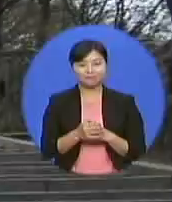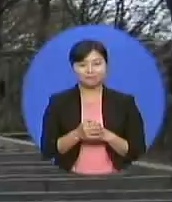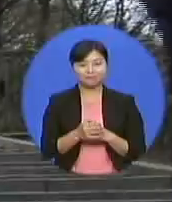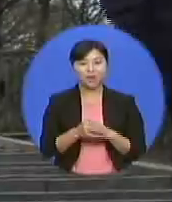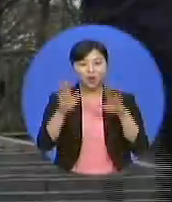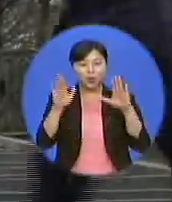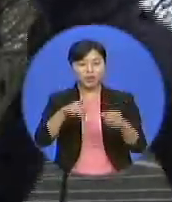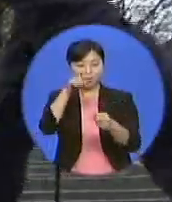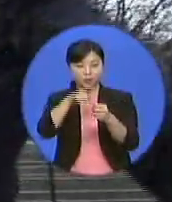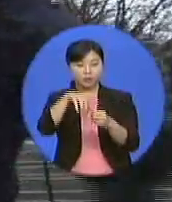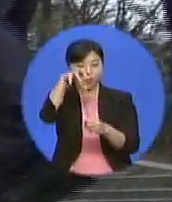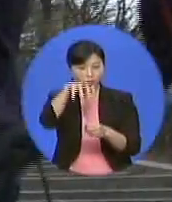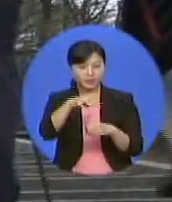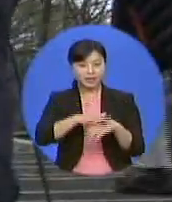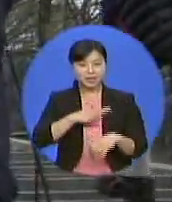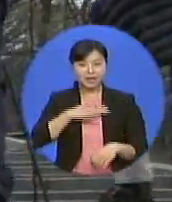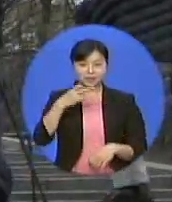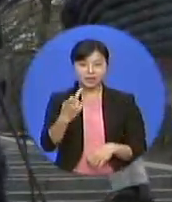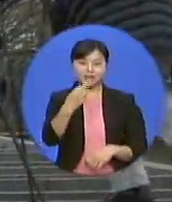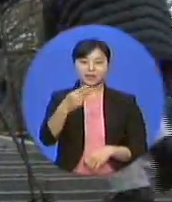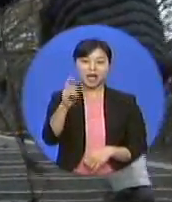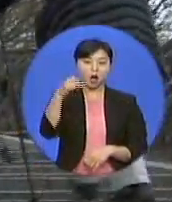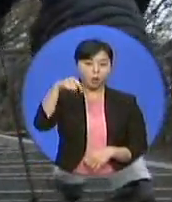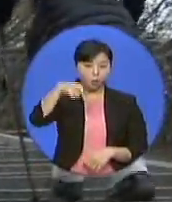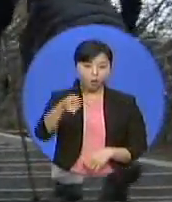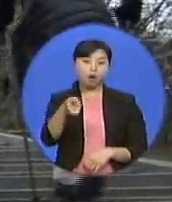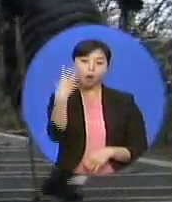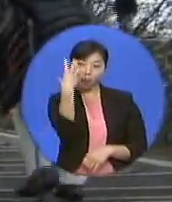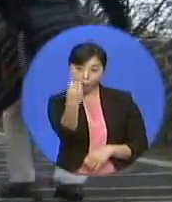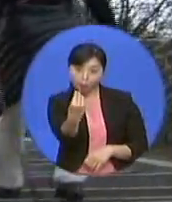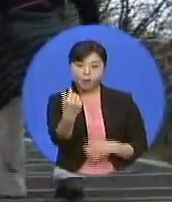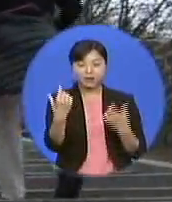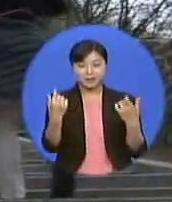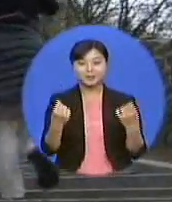어느덧 오늘의 목적지인 남산타워가 눈에 보이기 시작한다.